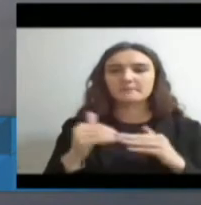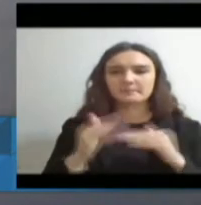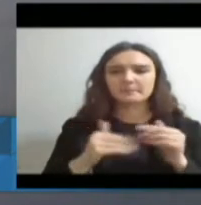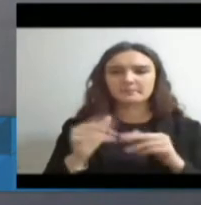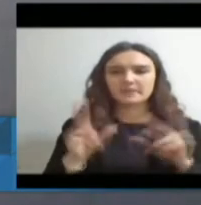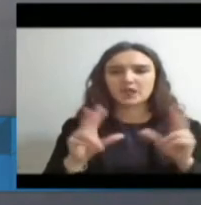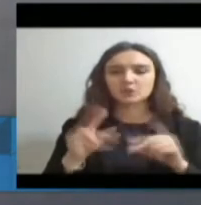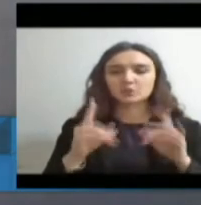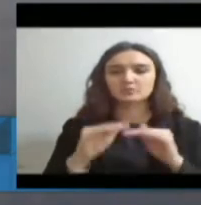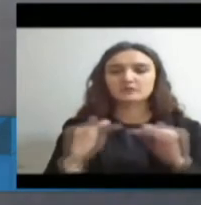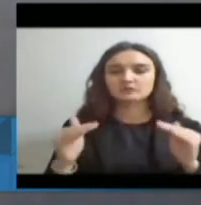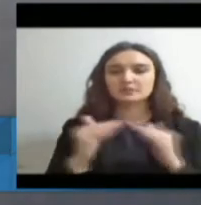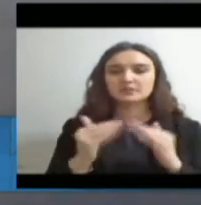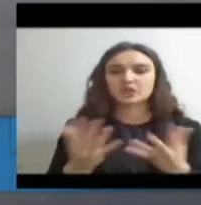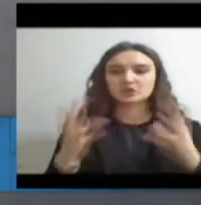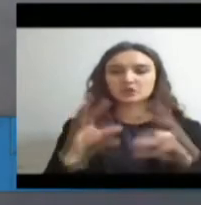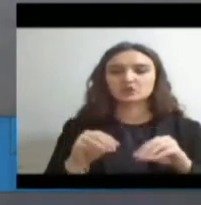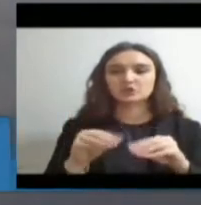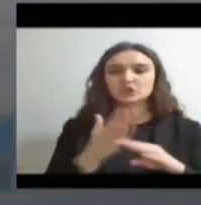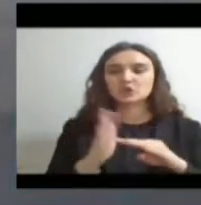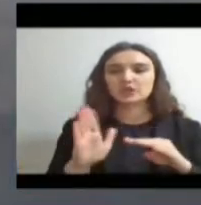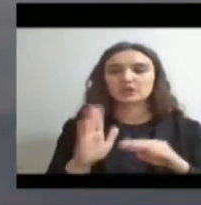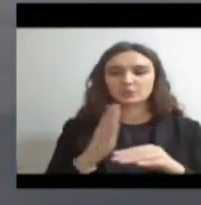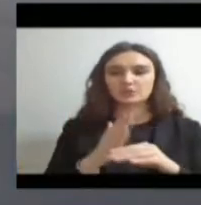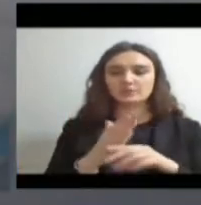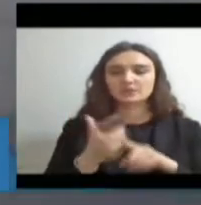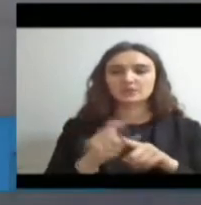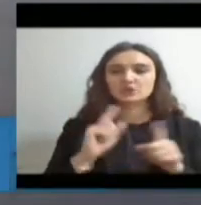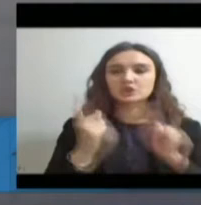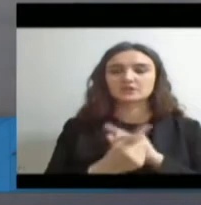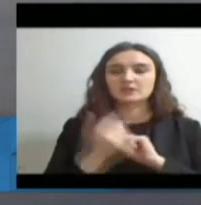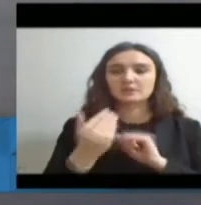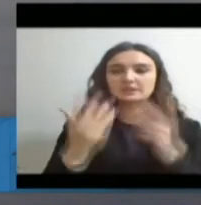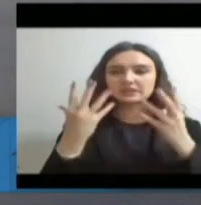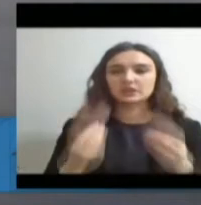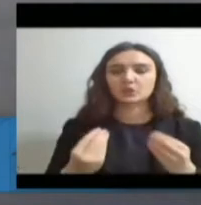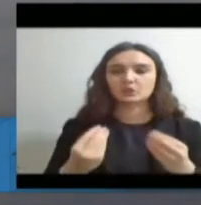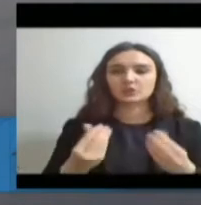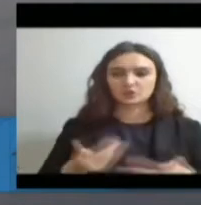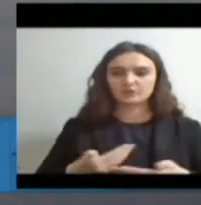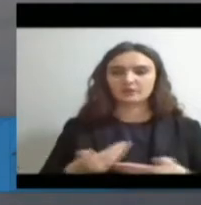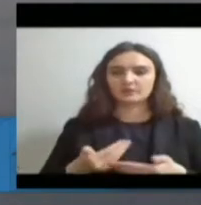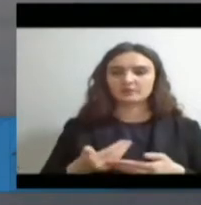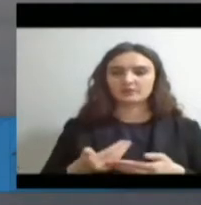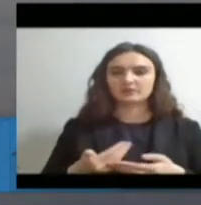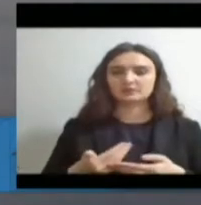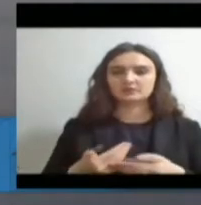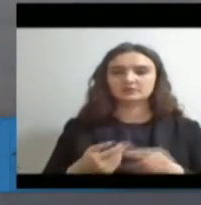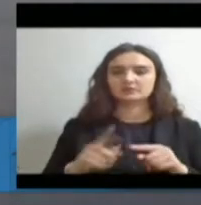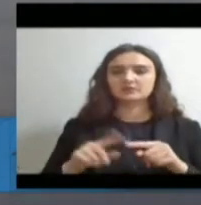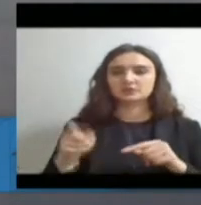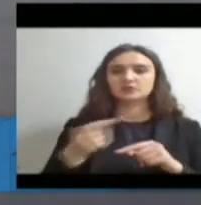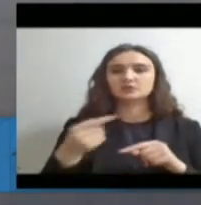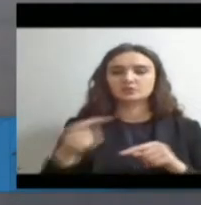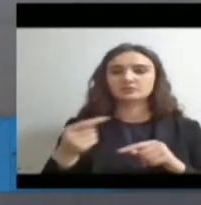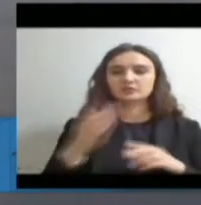სახლში არიან იზოლირებულები და ძალიან შეიცვალა მათი დღიური რუტინა. რაც თავისთავად უარყოფითად აისახება